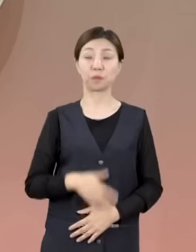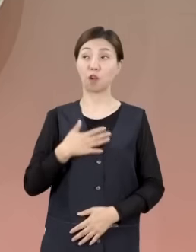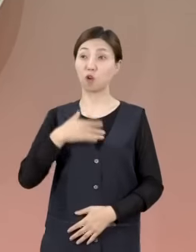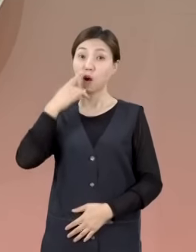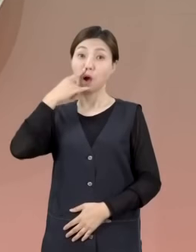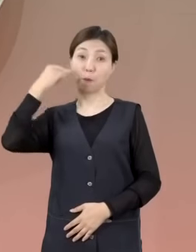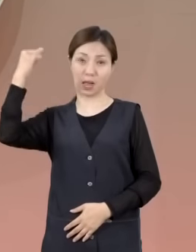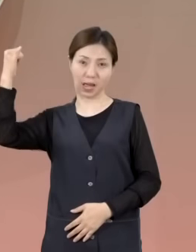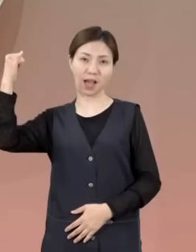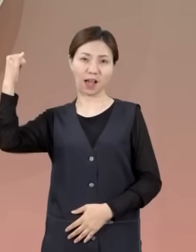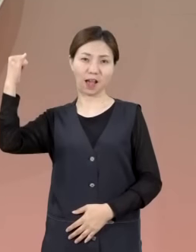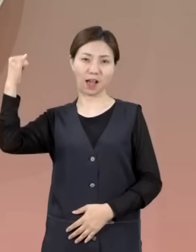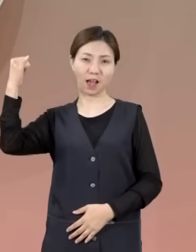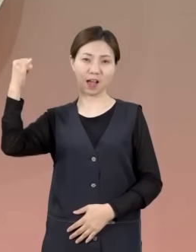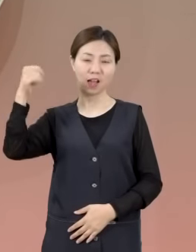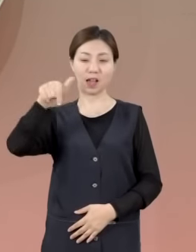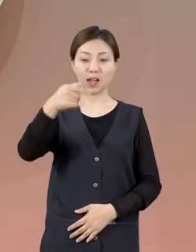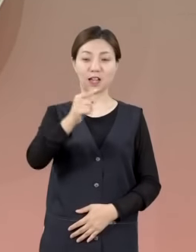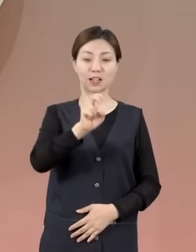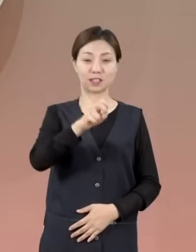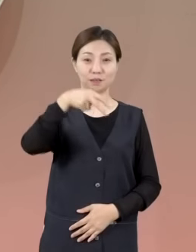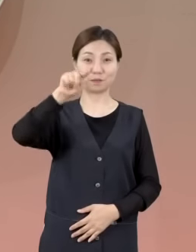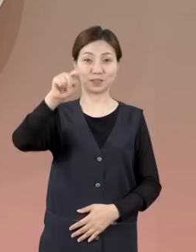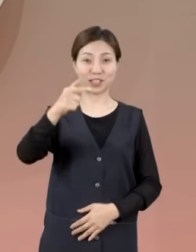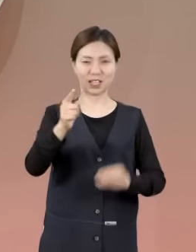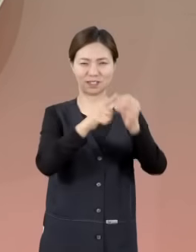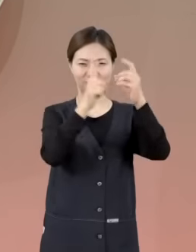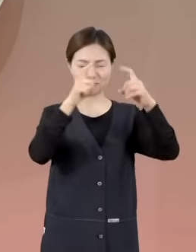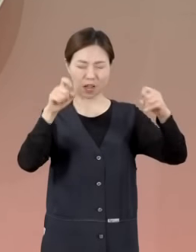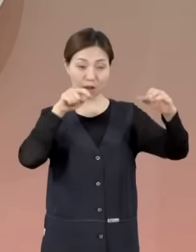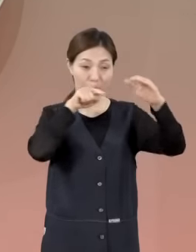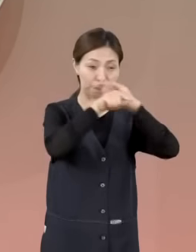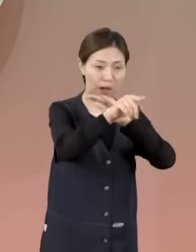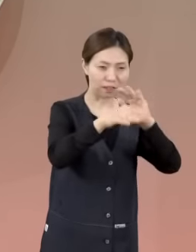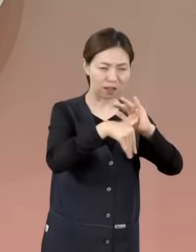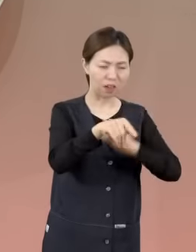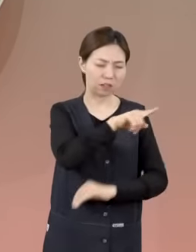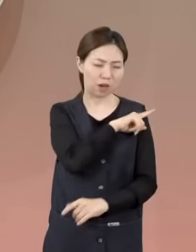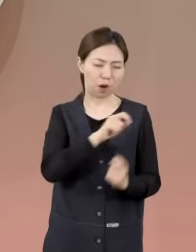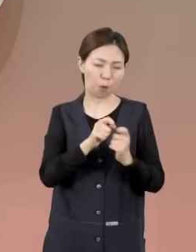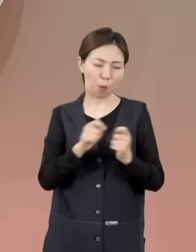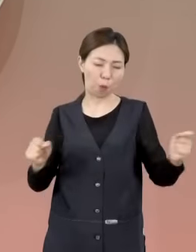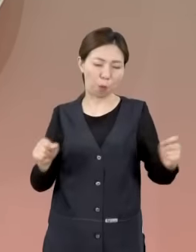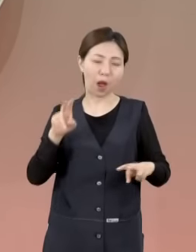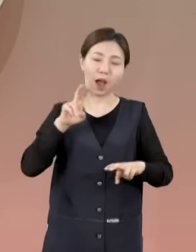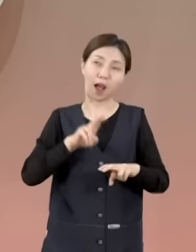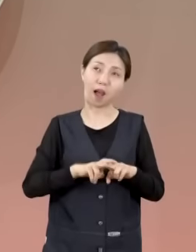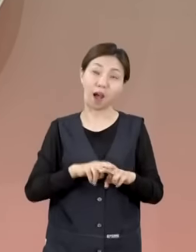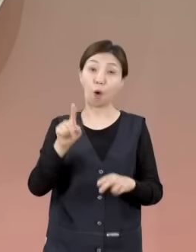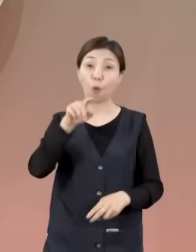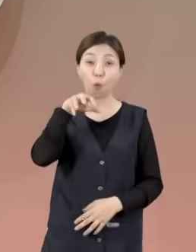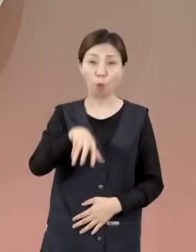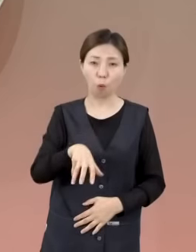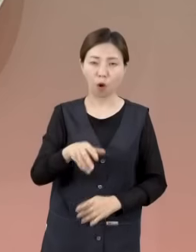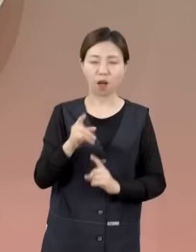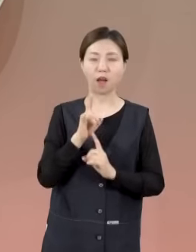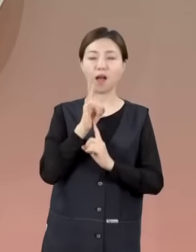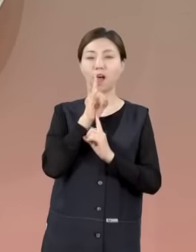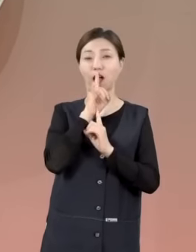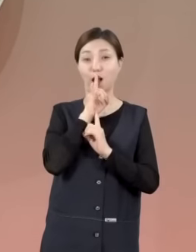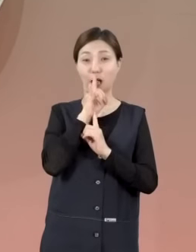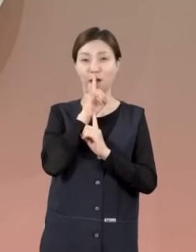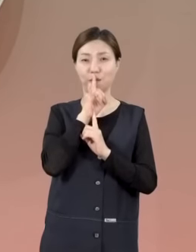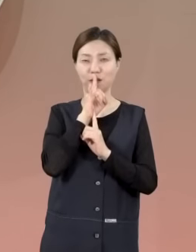있습니다 어머니는 금산사에 가시면 특히 미륵 전에서 오랜